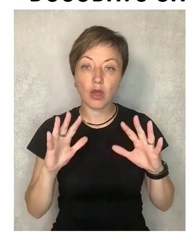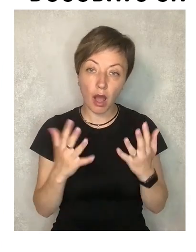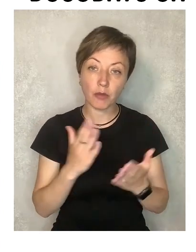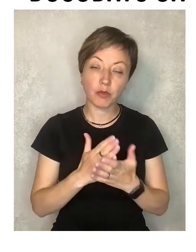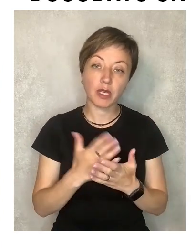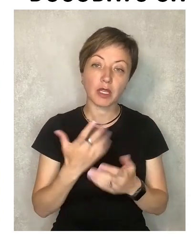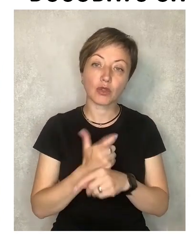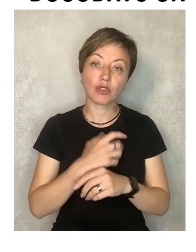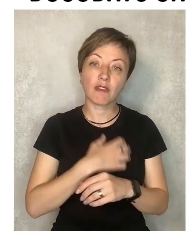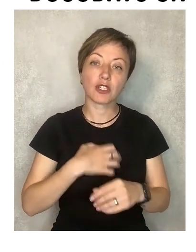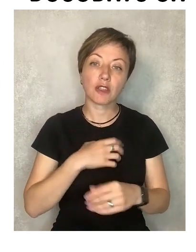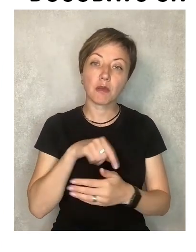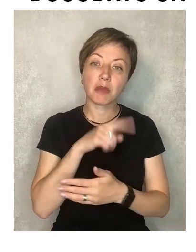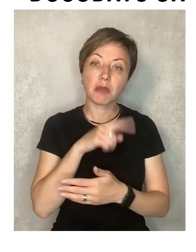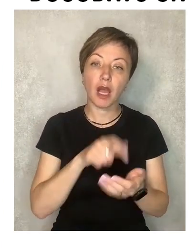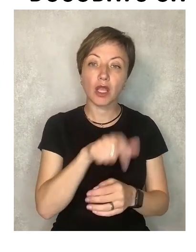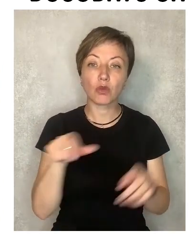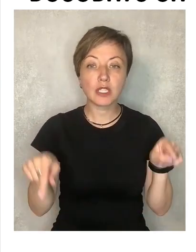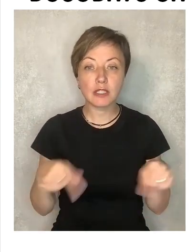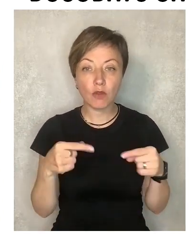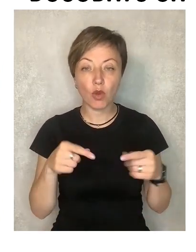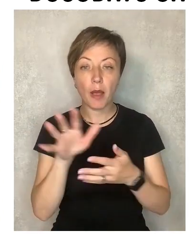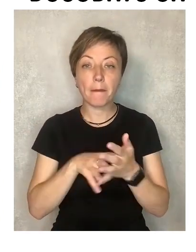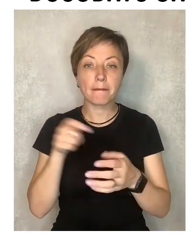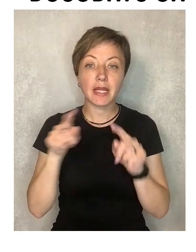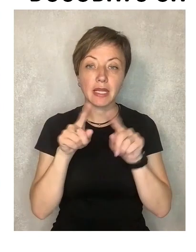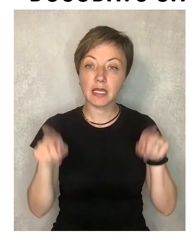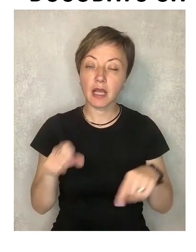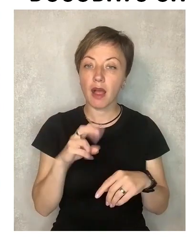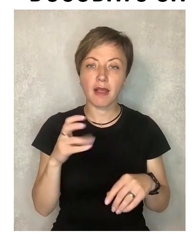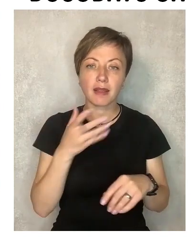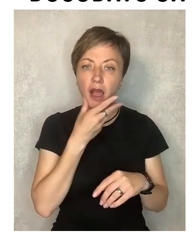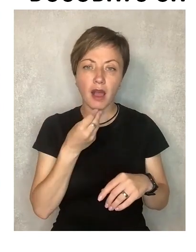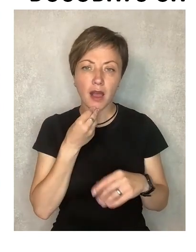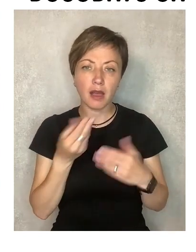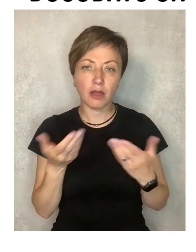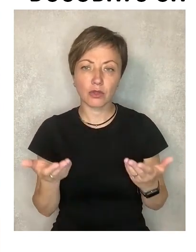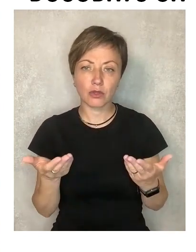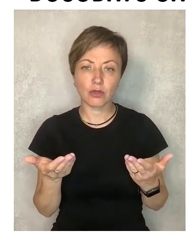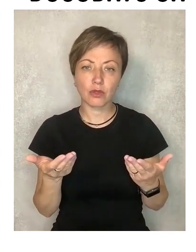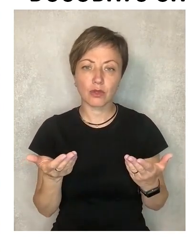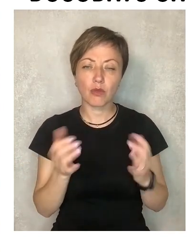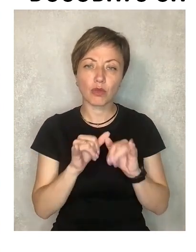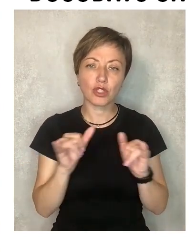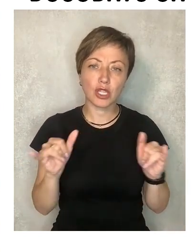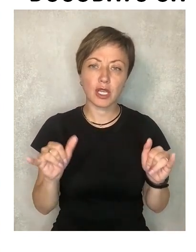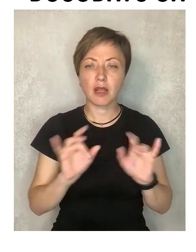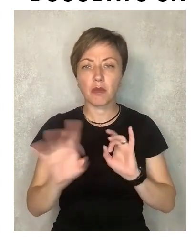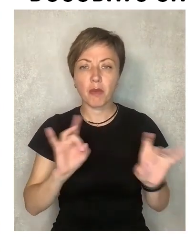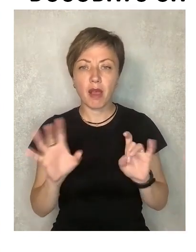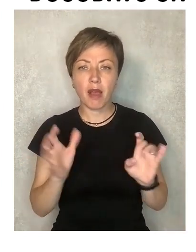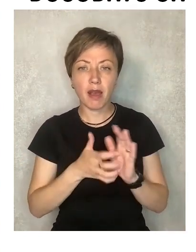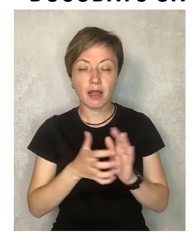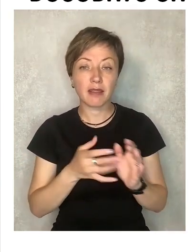важливе питання, і люди створюють петицію, але якось негарно її, там, вибачте, поширили, пропіарили і так далі, вона